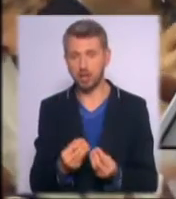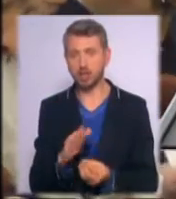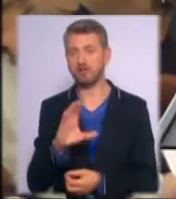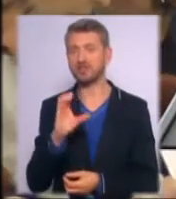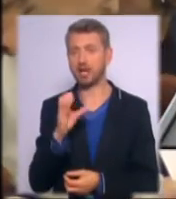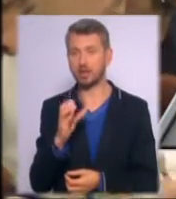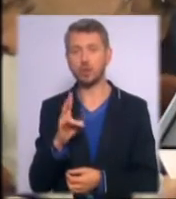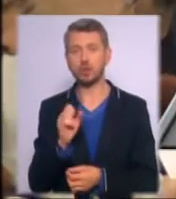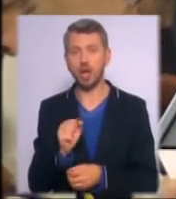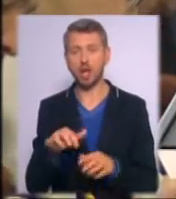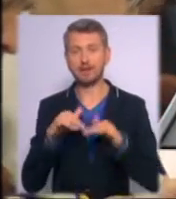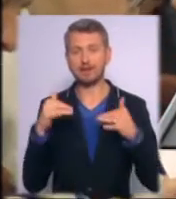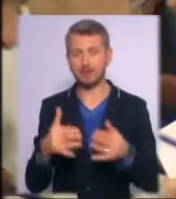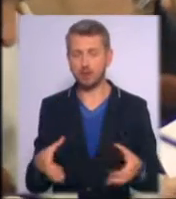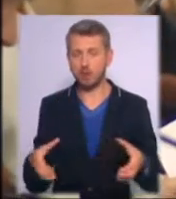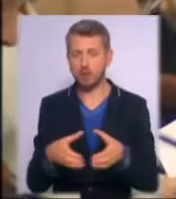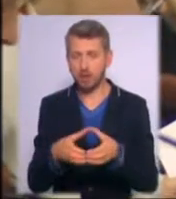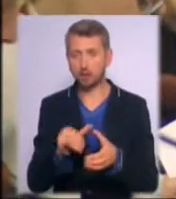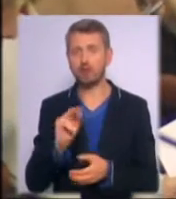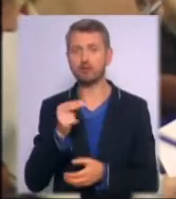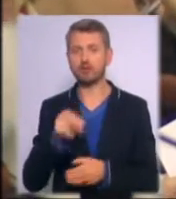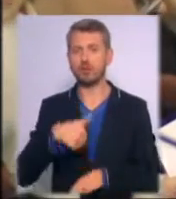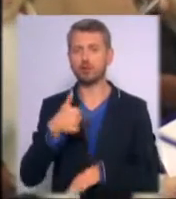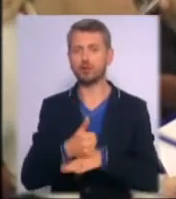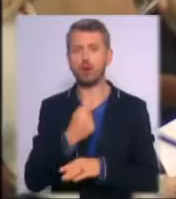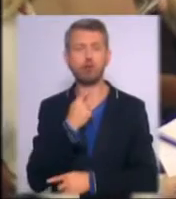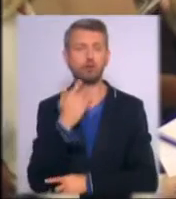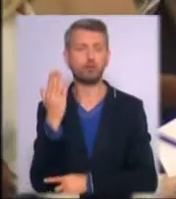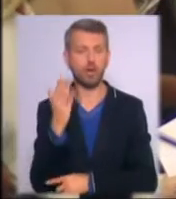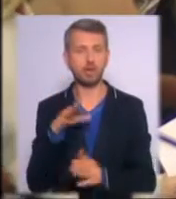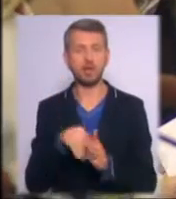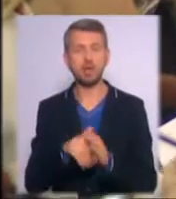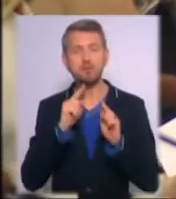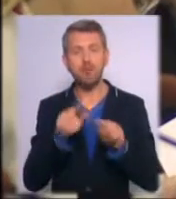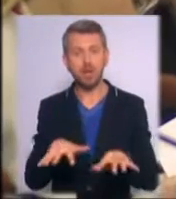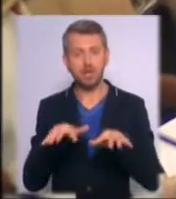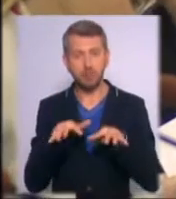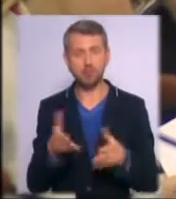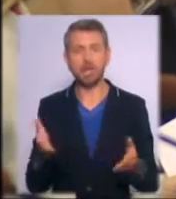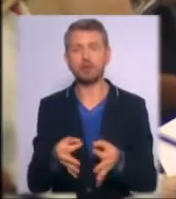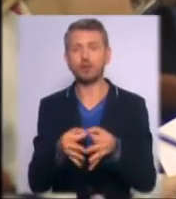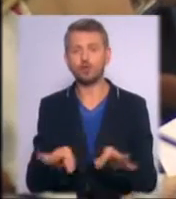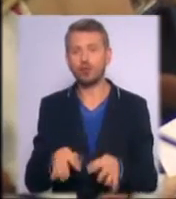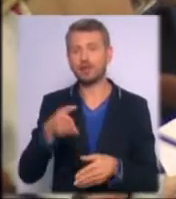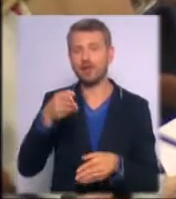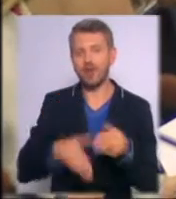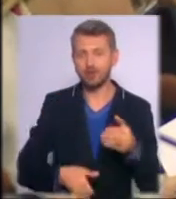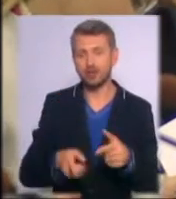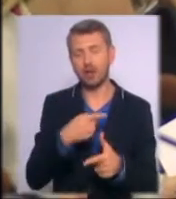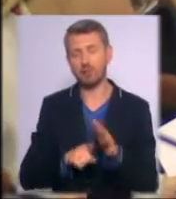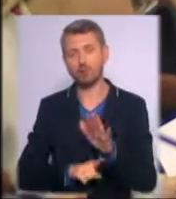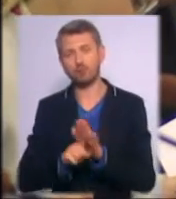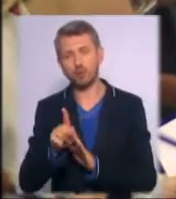на засідання комітету і в четвер ключове голосування в парламенті, яке дозволить завершити або